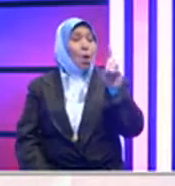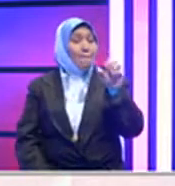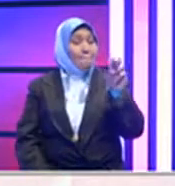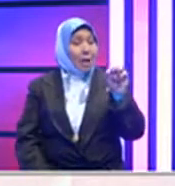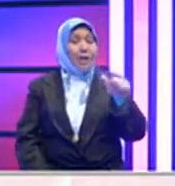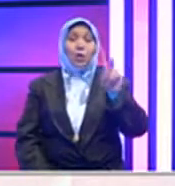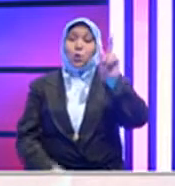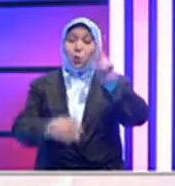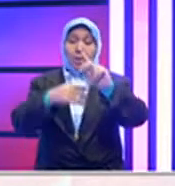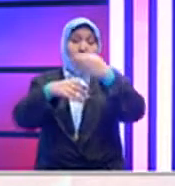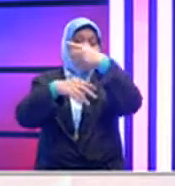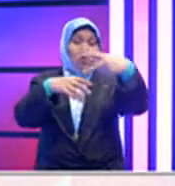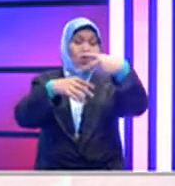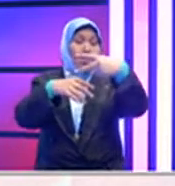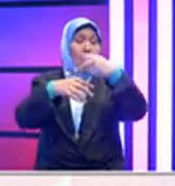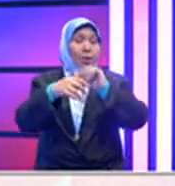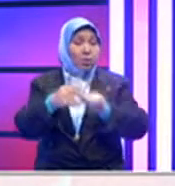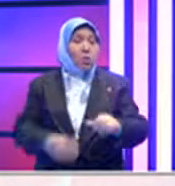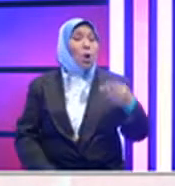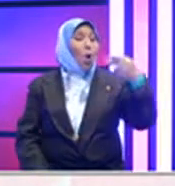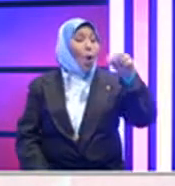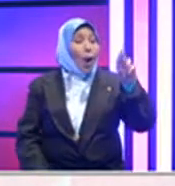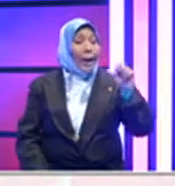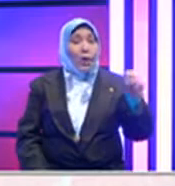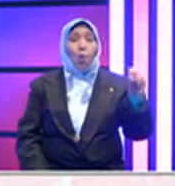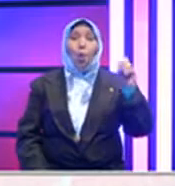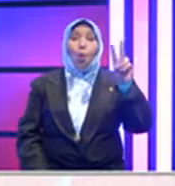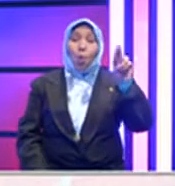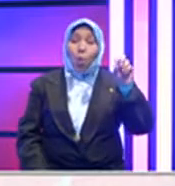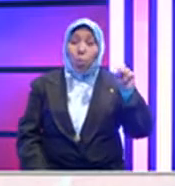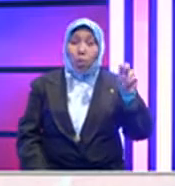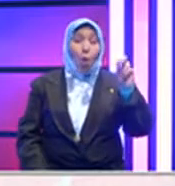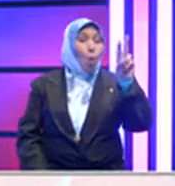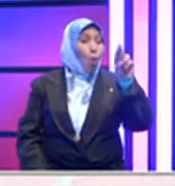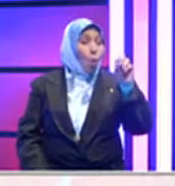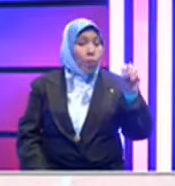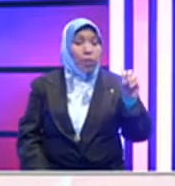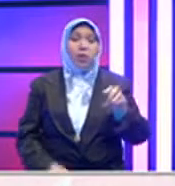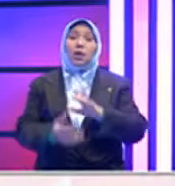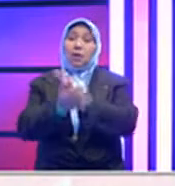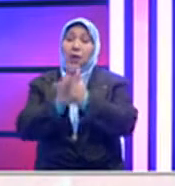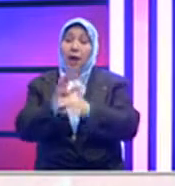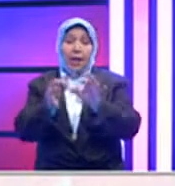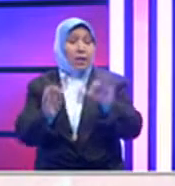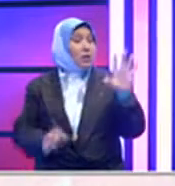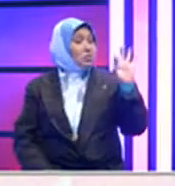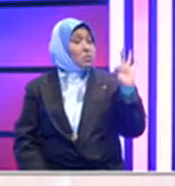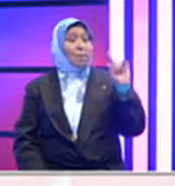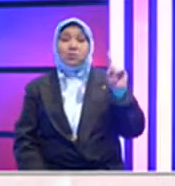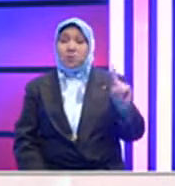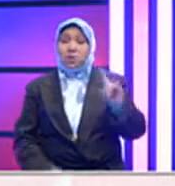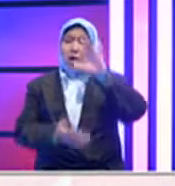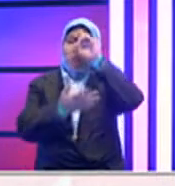bagi2 depan ini besi tebal Choirul tebal kemudian contoh yang kedua ayat yang ke-91